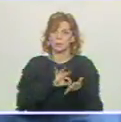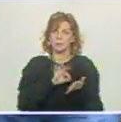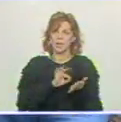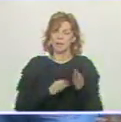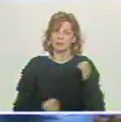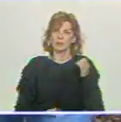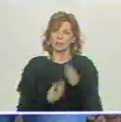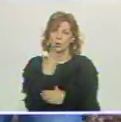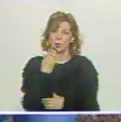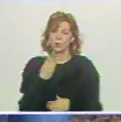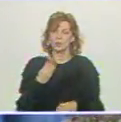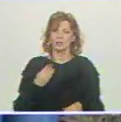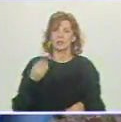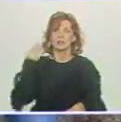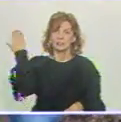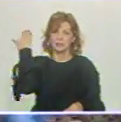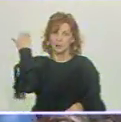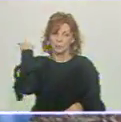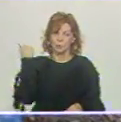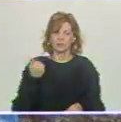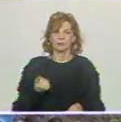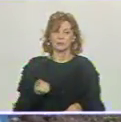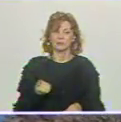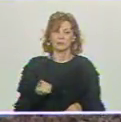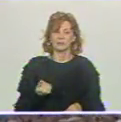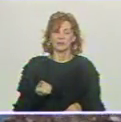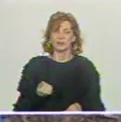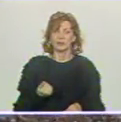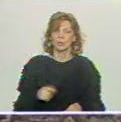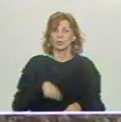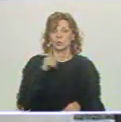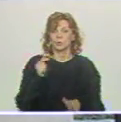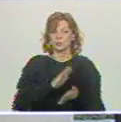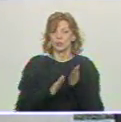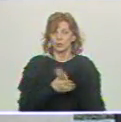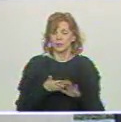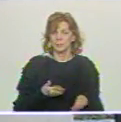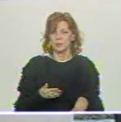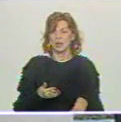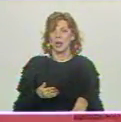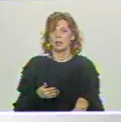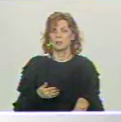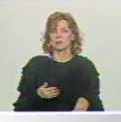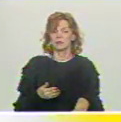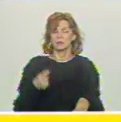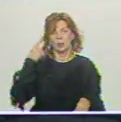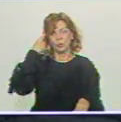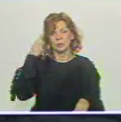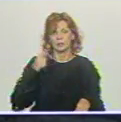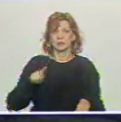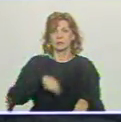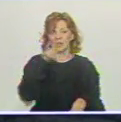arhive. Când piesele se așează fiecare la locul ei, apare satisfacția și foarte repede o nouă provocare.